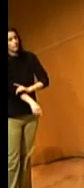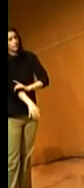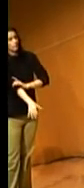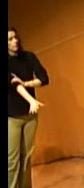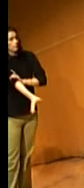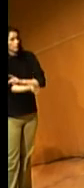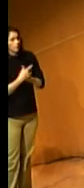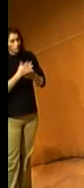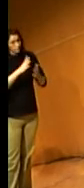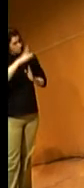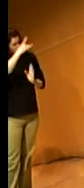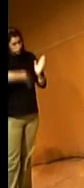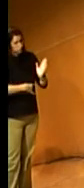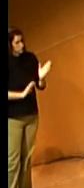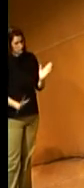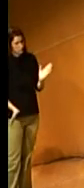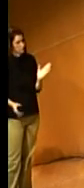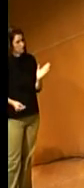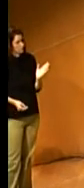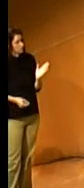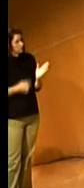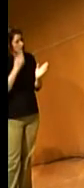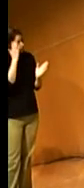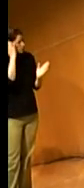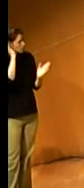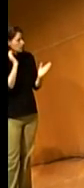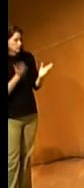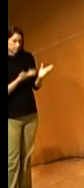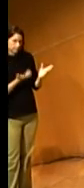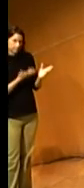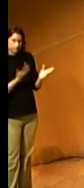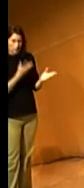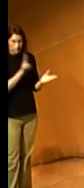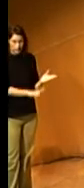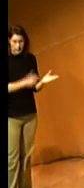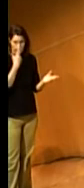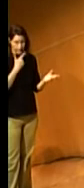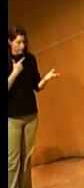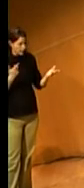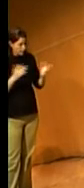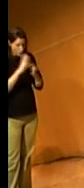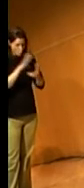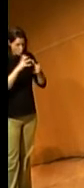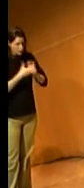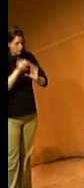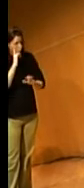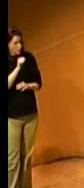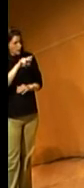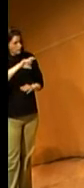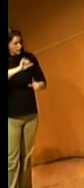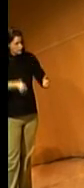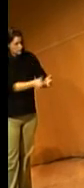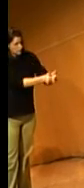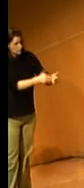Donc, elle est illettrée. Et donc là, on est en difficulté parce qu'elle n'a pas d'AVS individuel. Mais